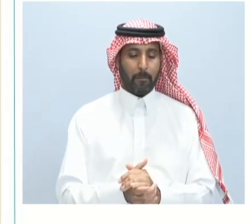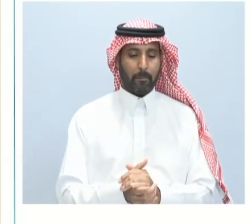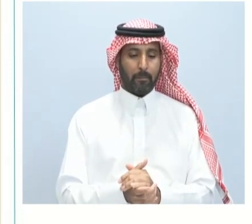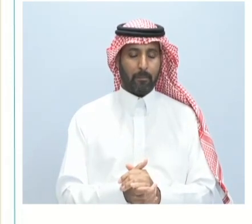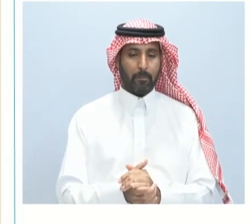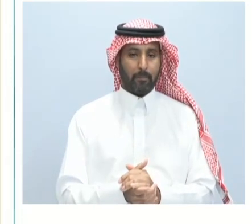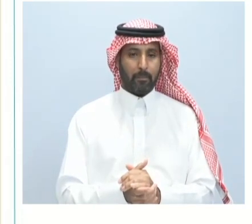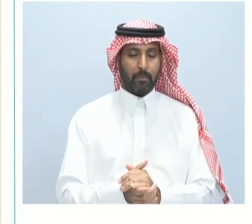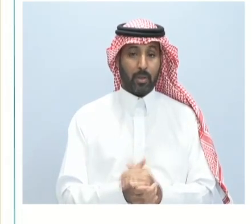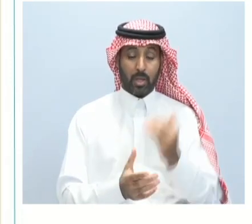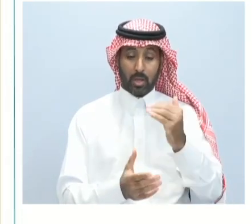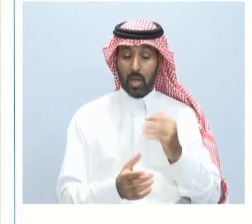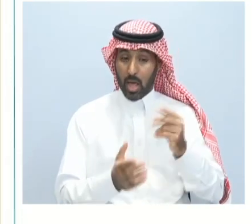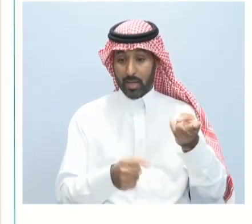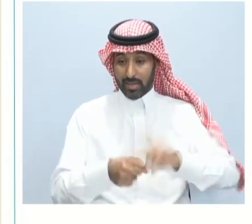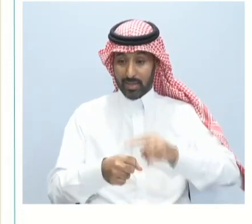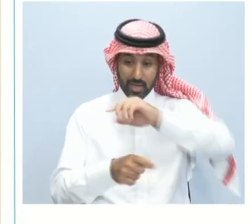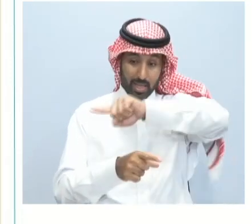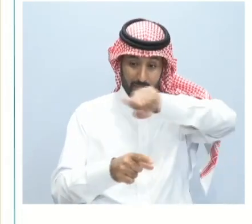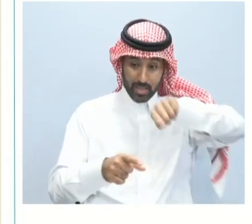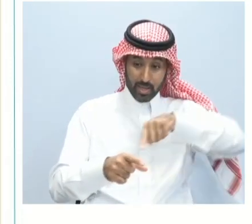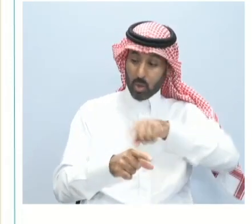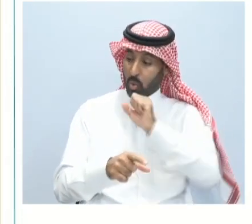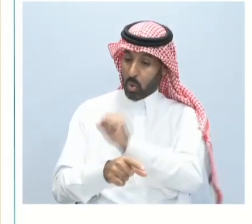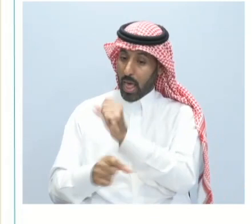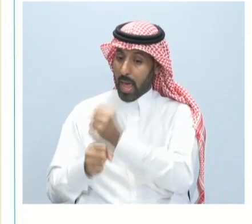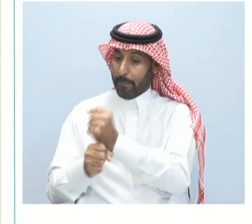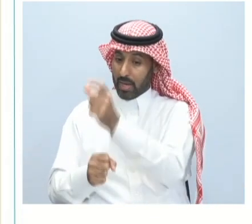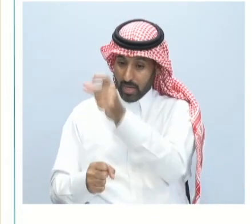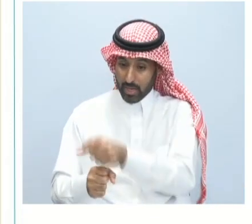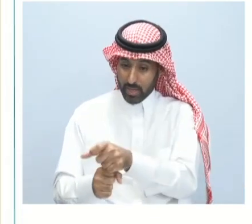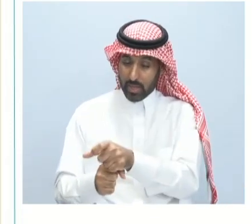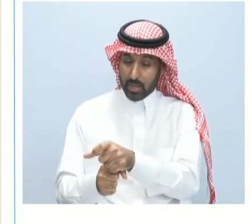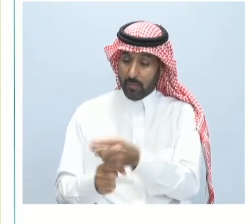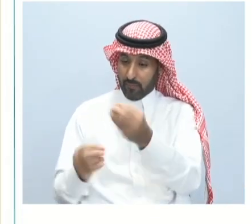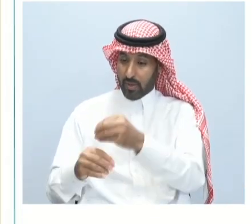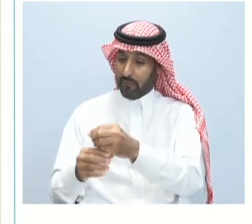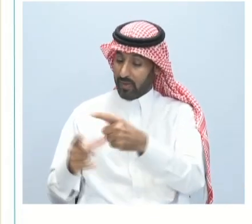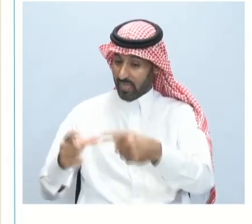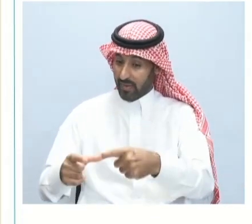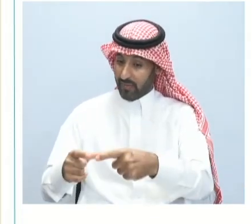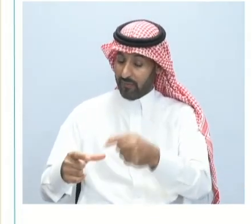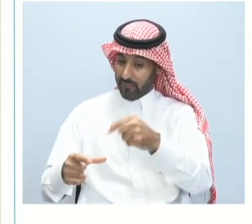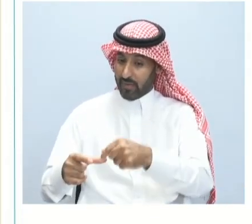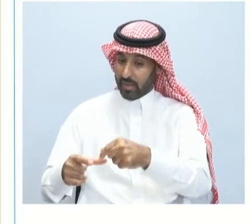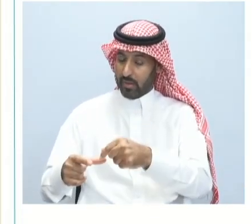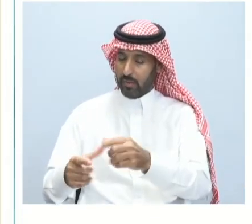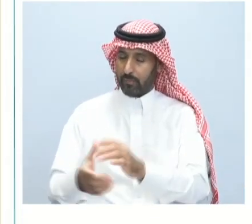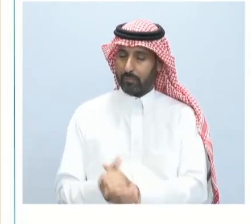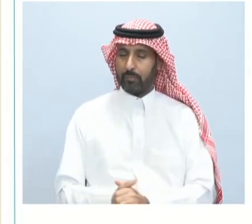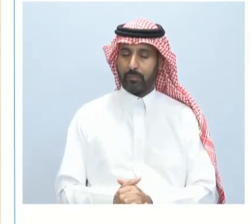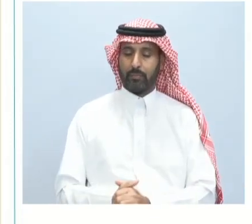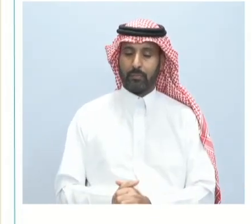هذا الجزء بانشاء حلقه تكرار كل عامل او لكل عامل موجود في هذه في هذه